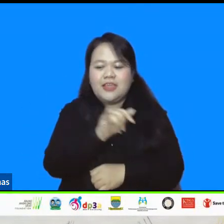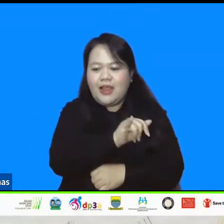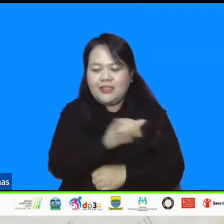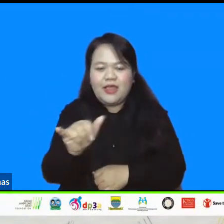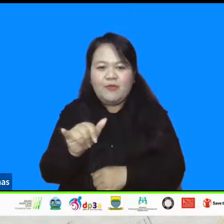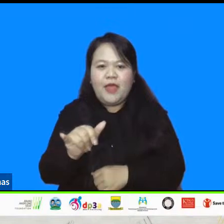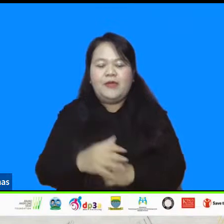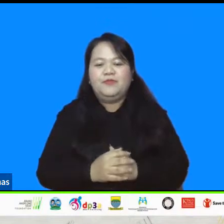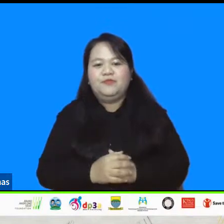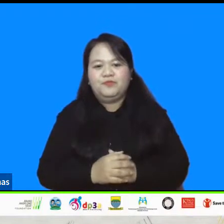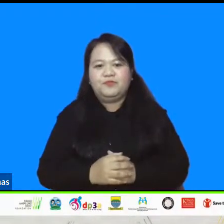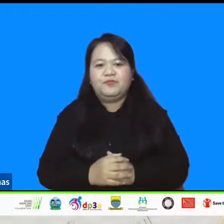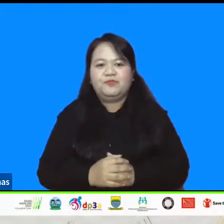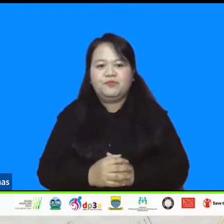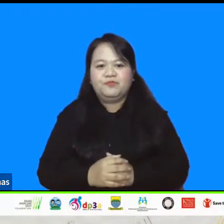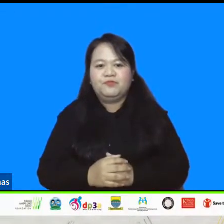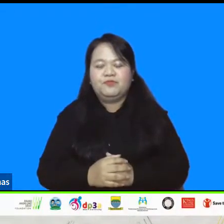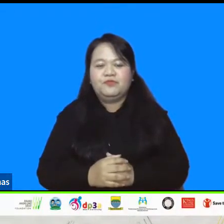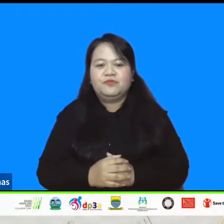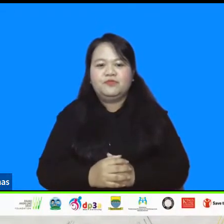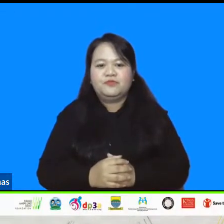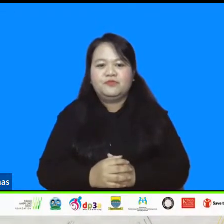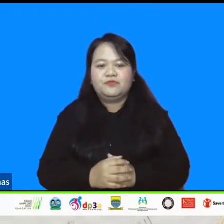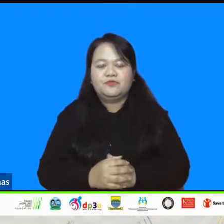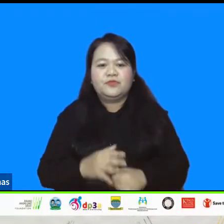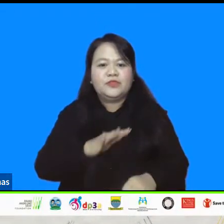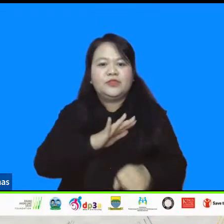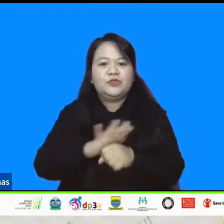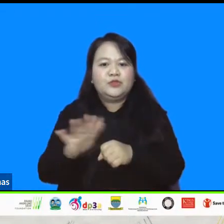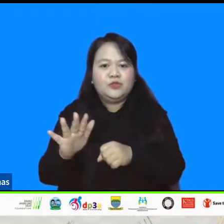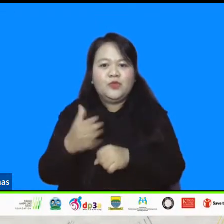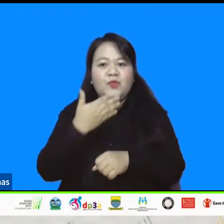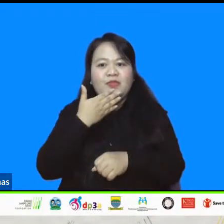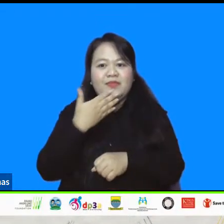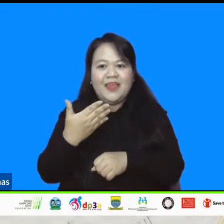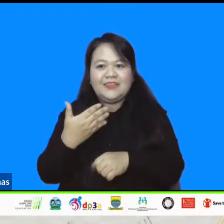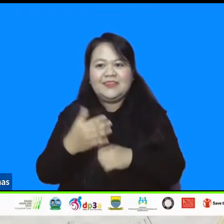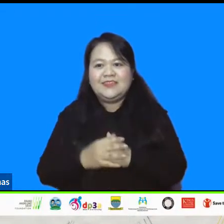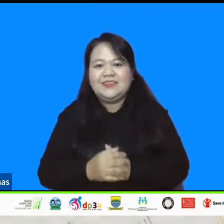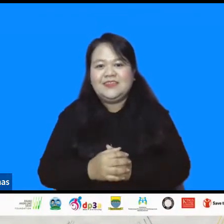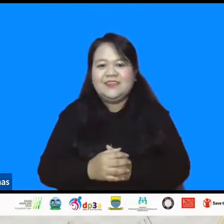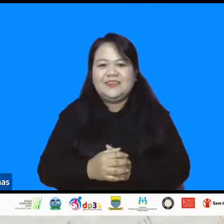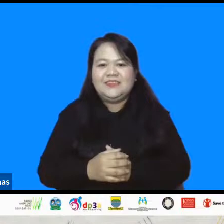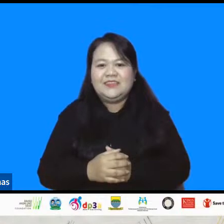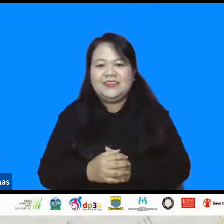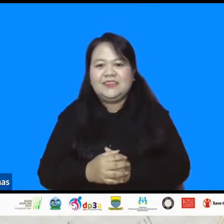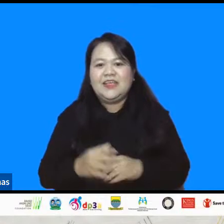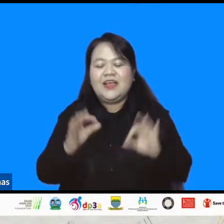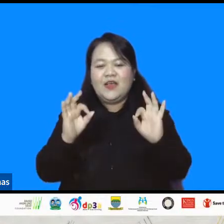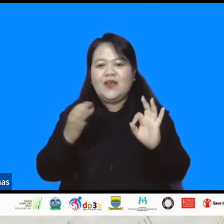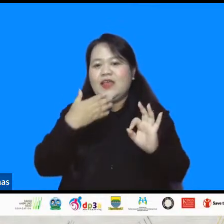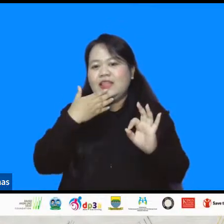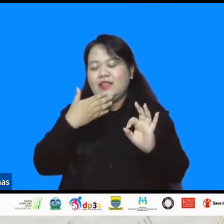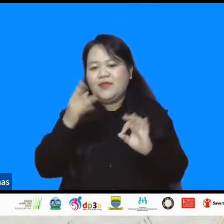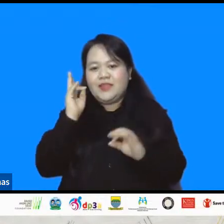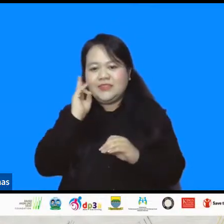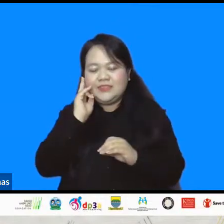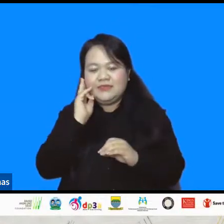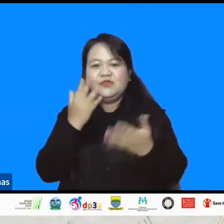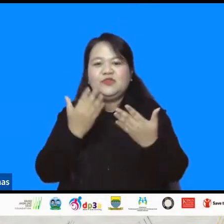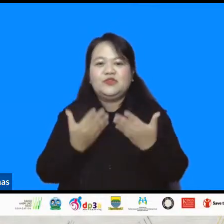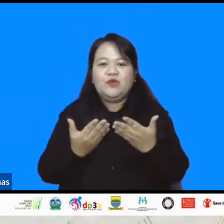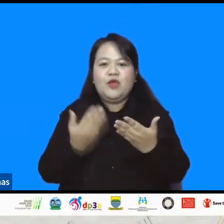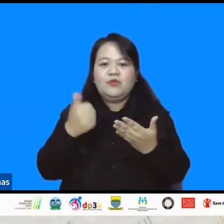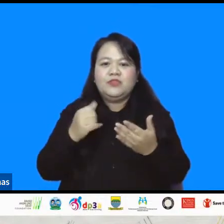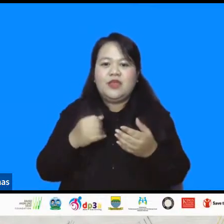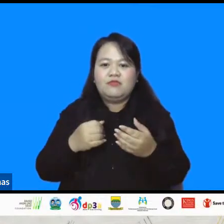lebih sama seperti Pancasila. Mungkin itu dari Bunda, terima kasih. Oke, terima kasih Bunda. Mudah-mudahan ini bisa